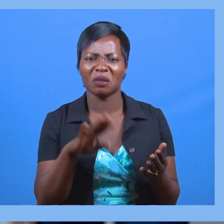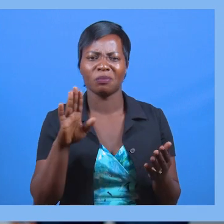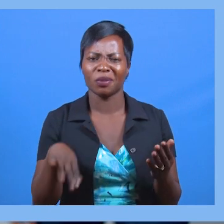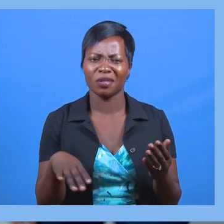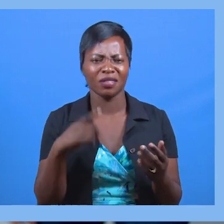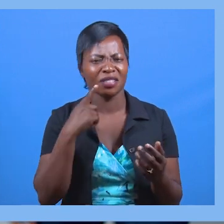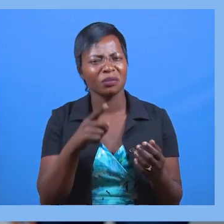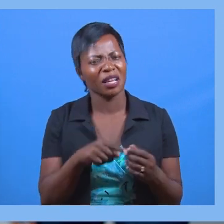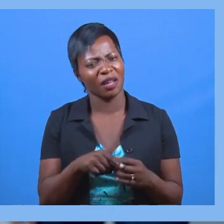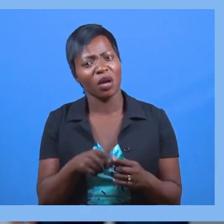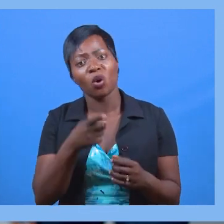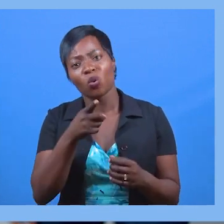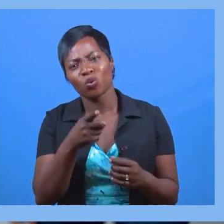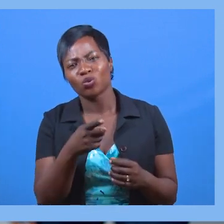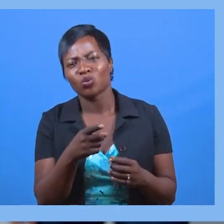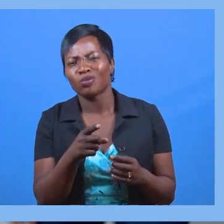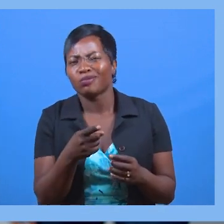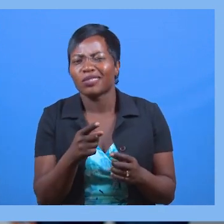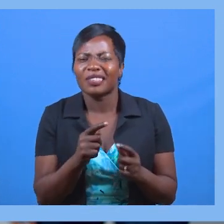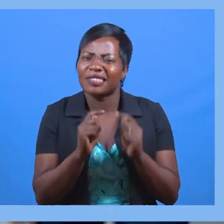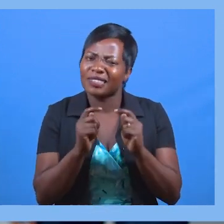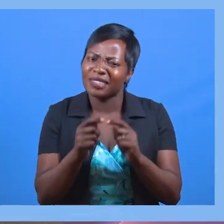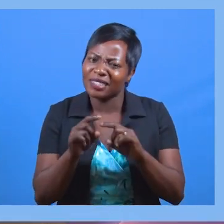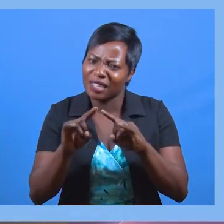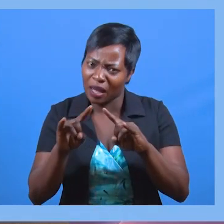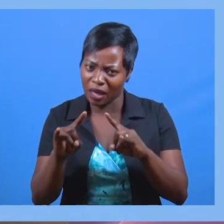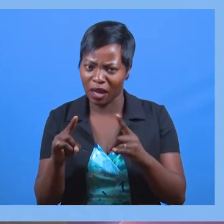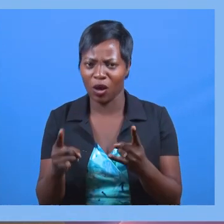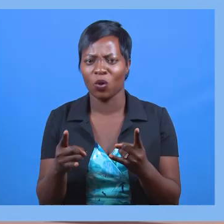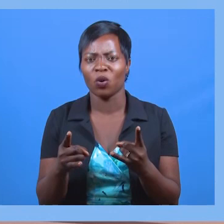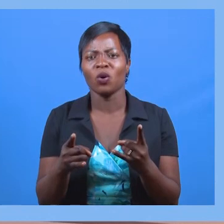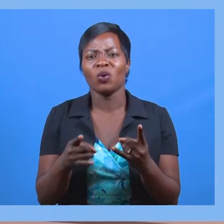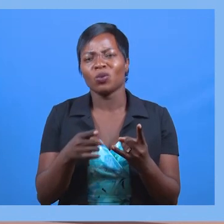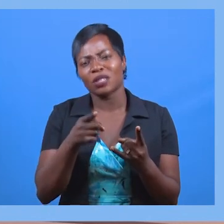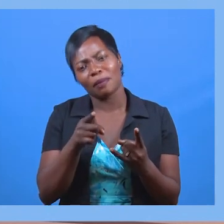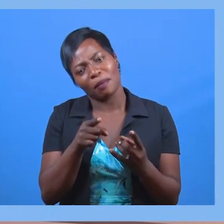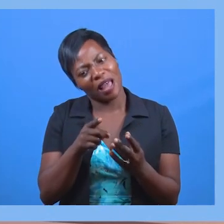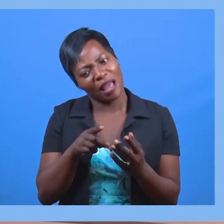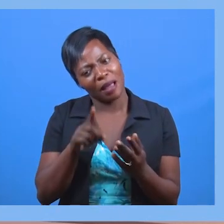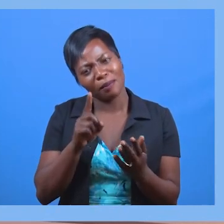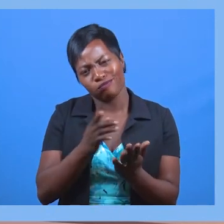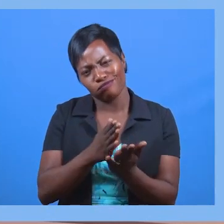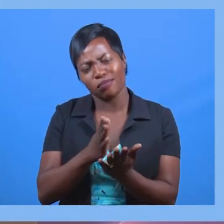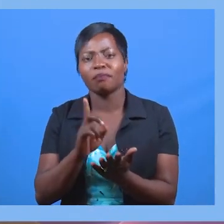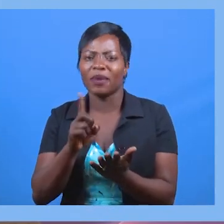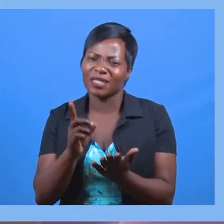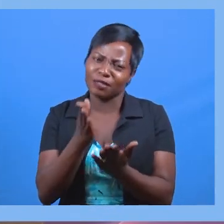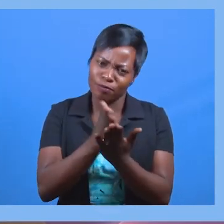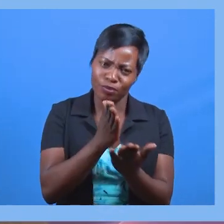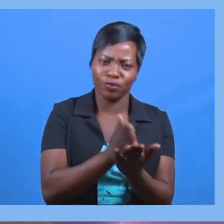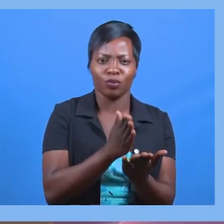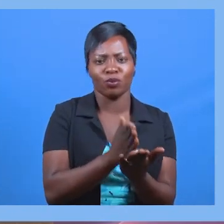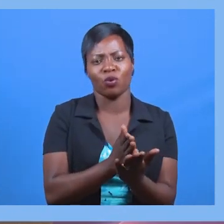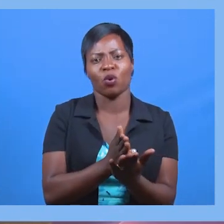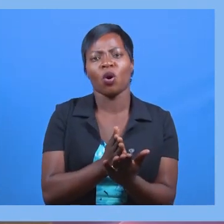vakukutsvagira mizano yekuti kuti timuudze takanyatsomunanga kuti munenge maakufanira kubva pano, havachadaro,